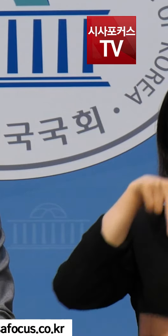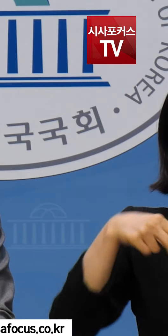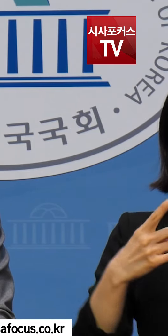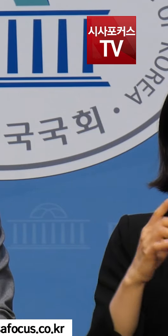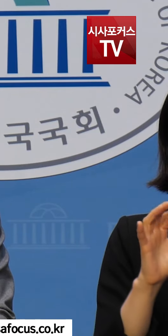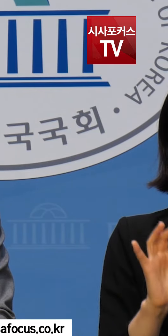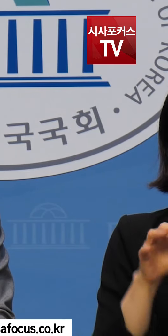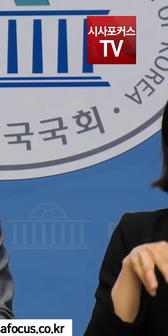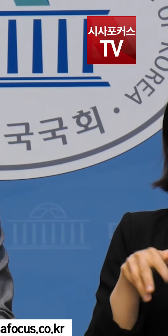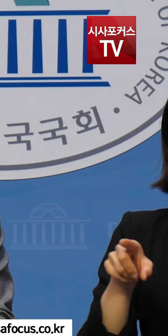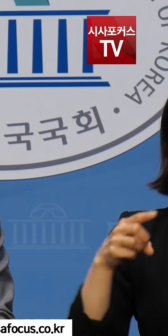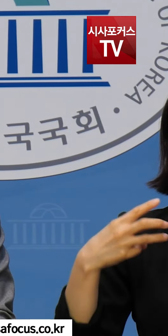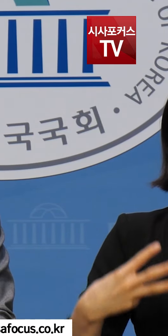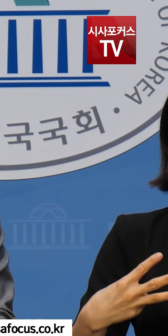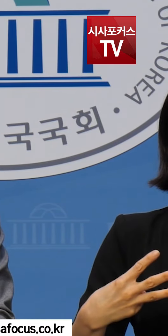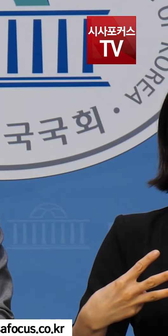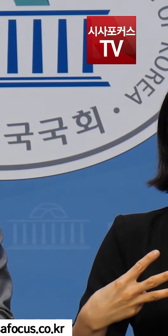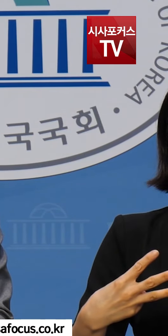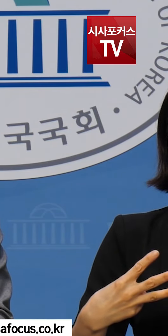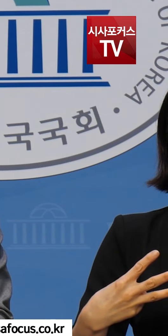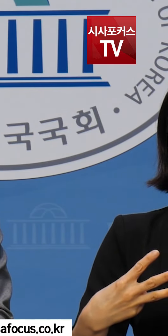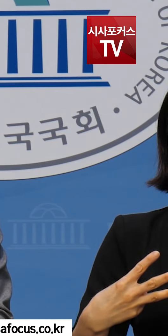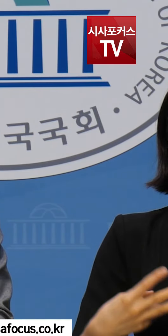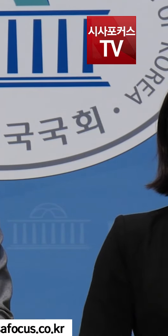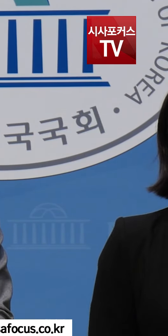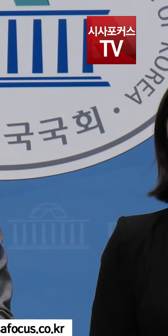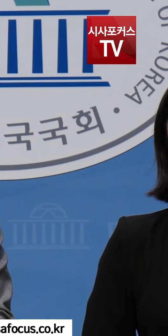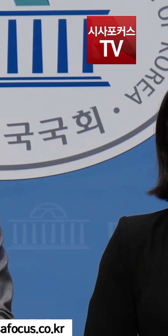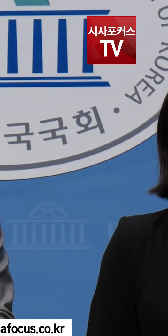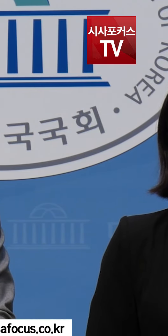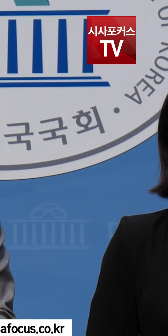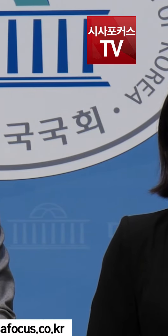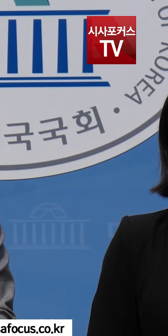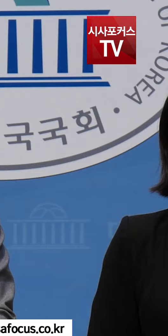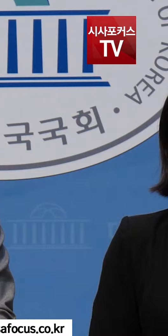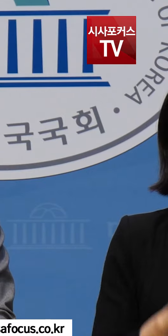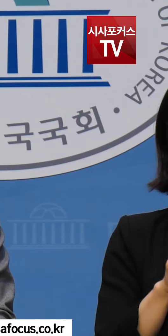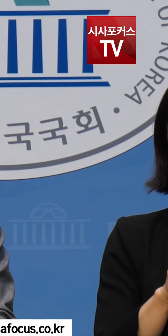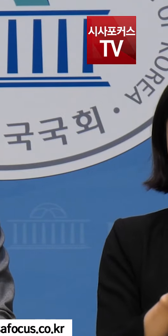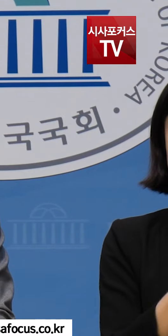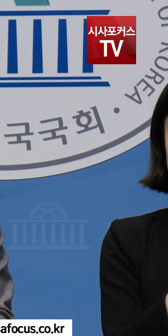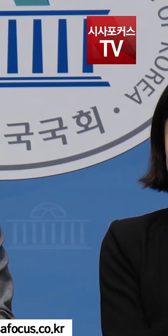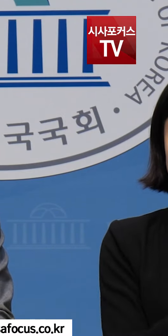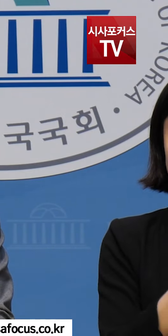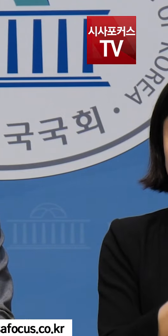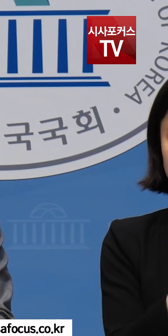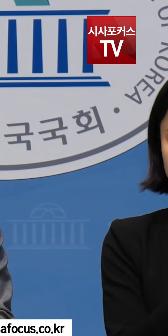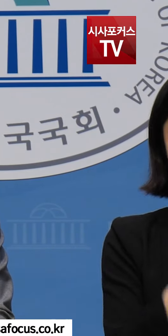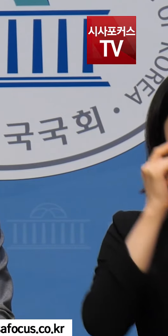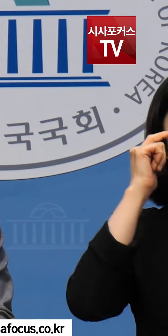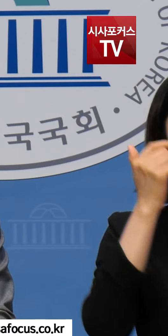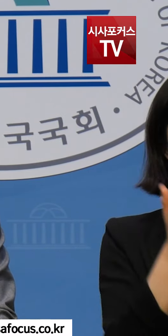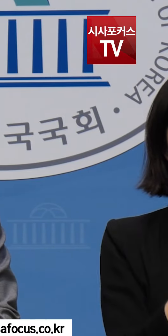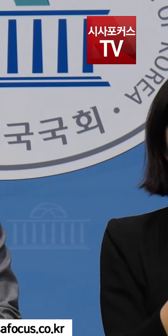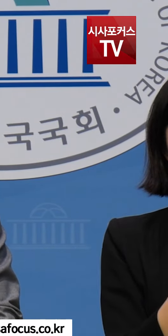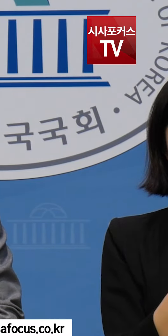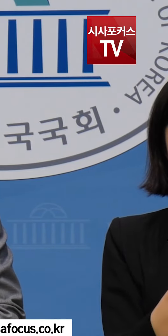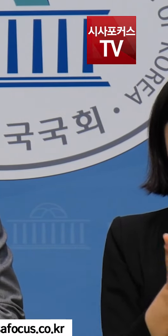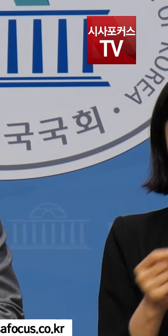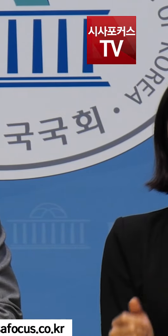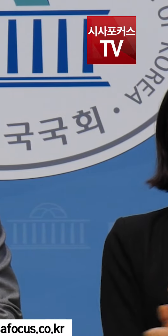여한훈, 황강 광역시장 반대 합천군민대책위원회